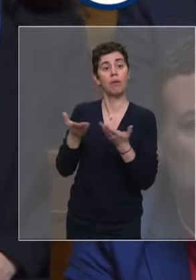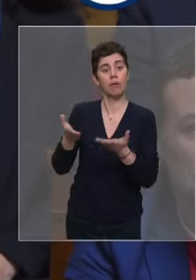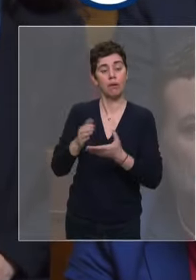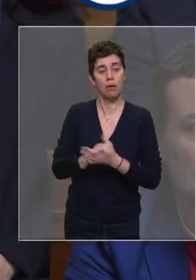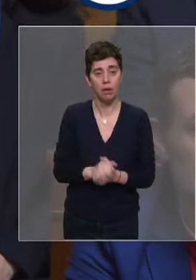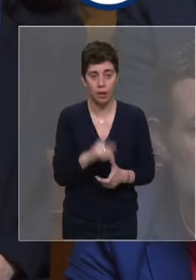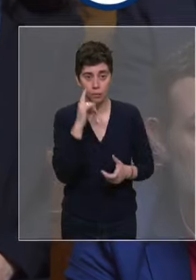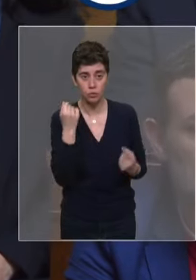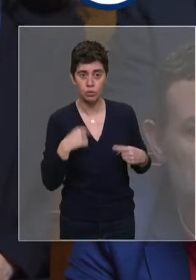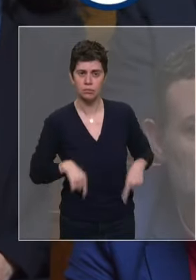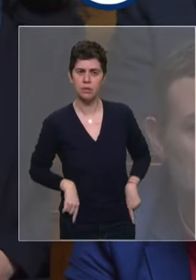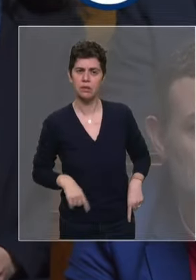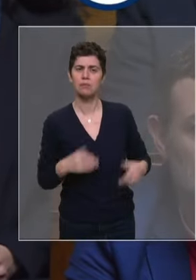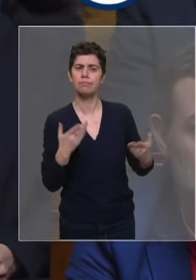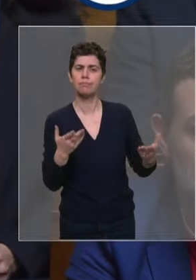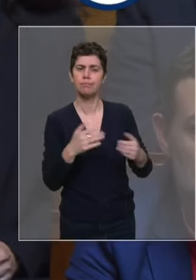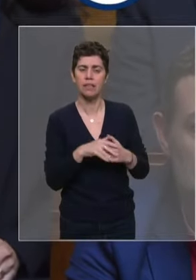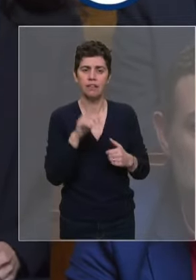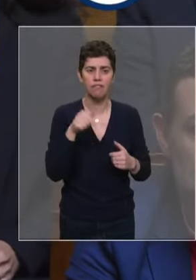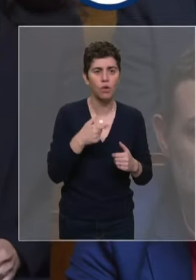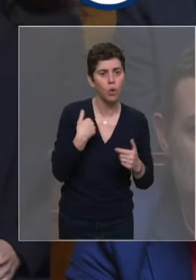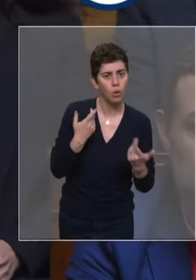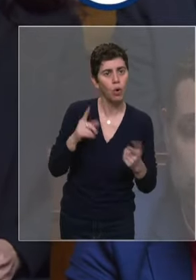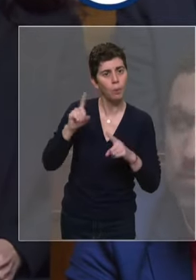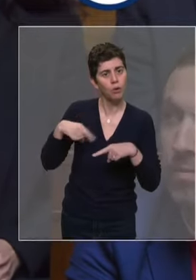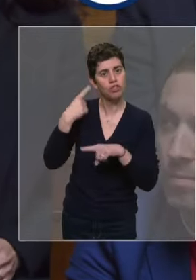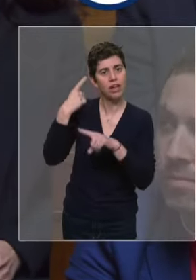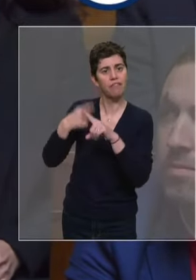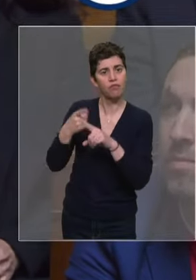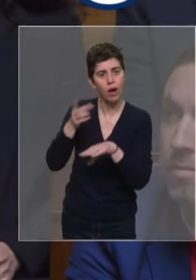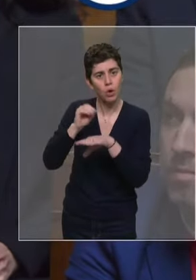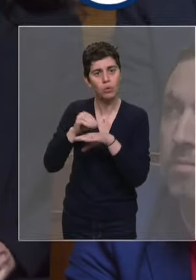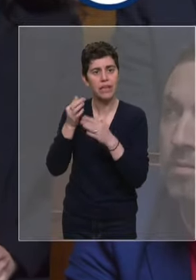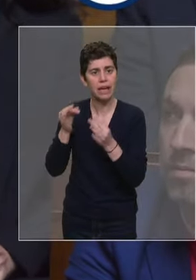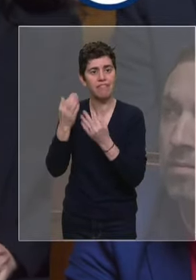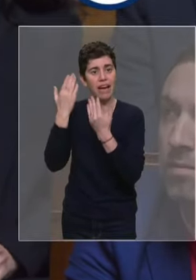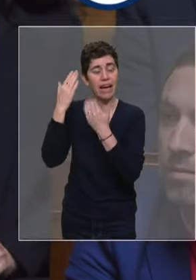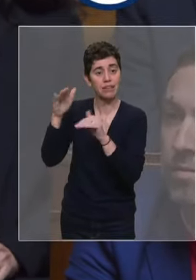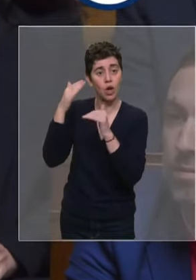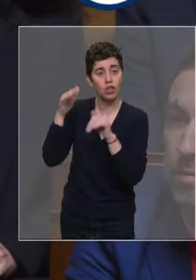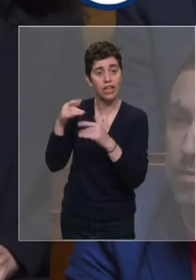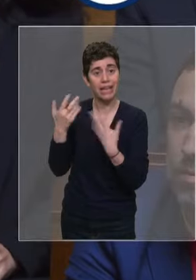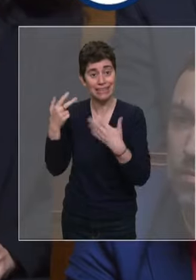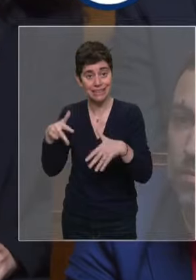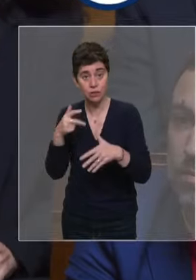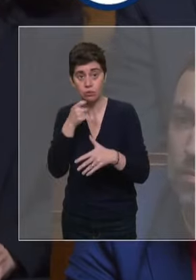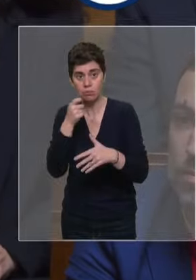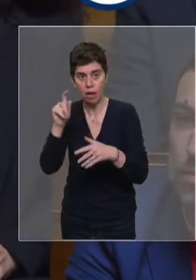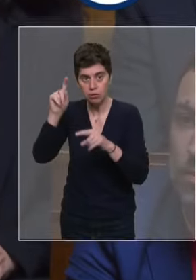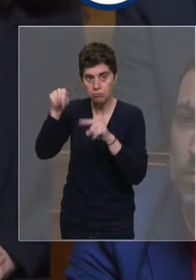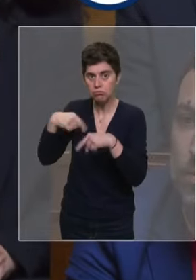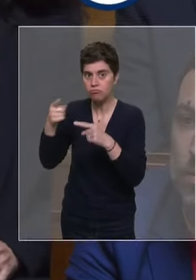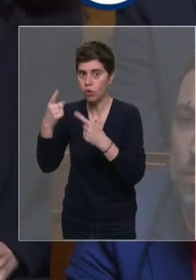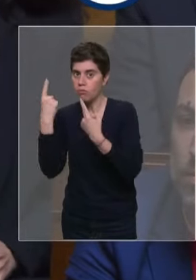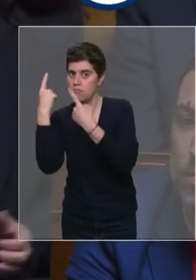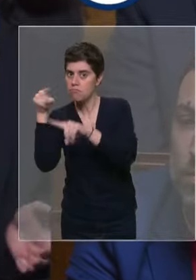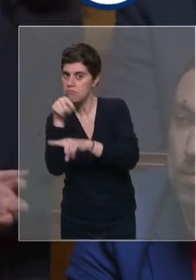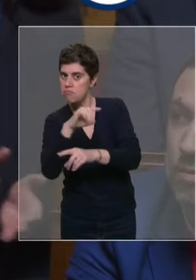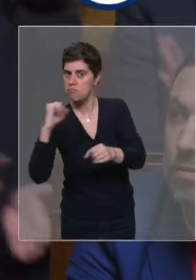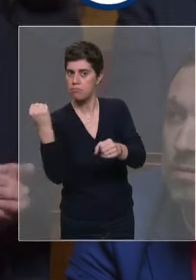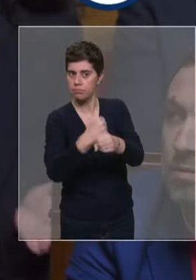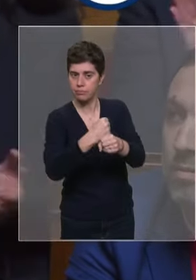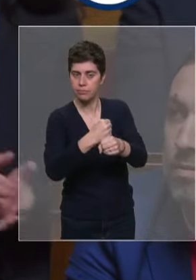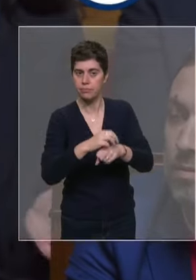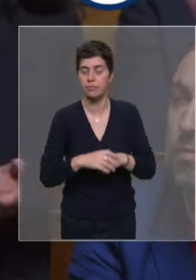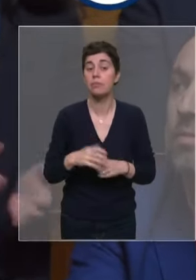ministre, allez-vous porter ces demandes de sanctions lors du prochain Conseil des affaires étrangères qui se tiendra le 18 mars ? Enfin, monsieur le